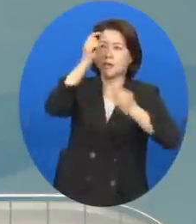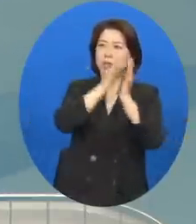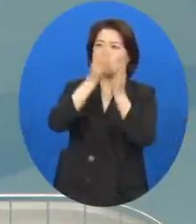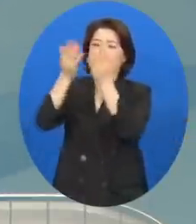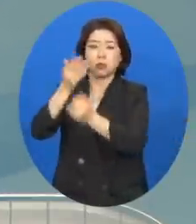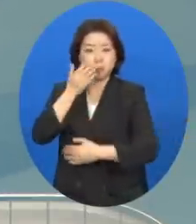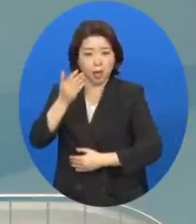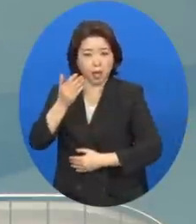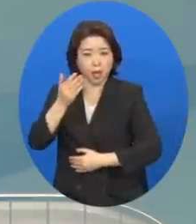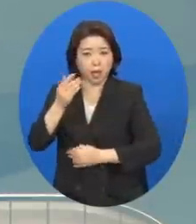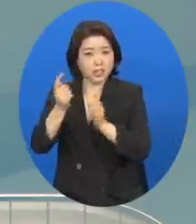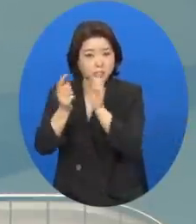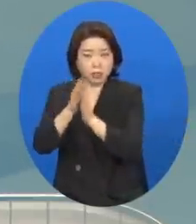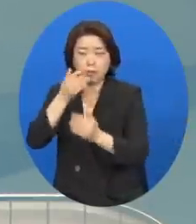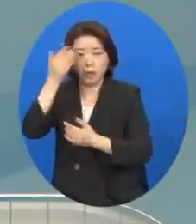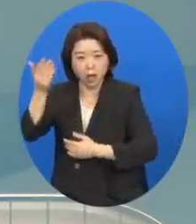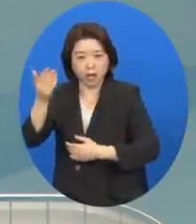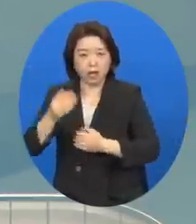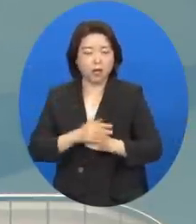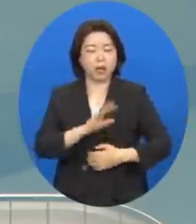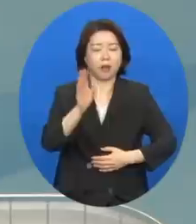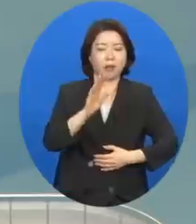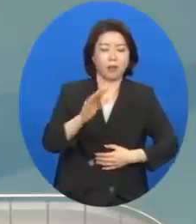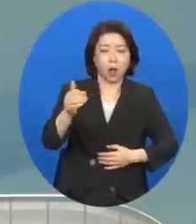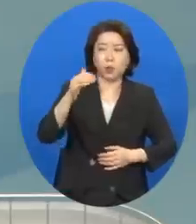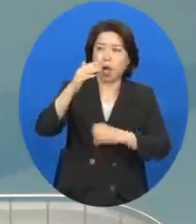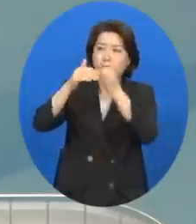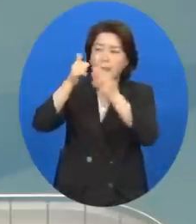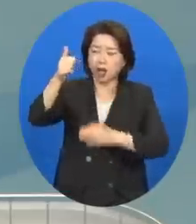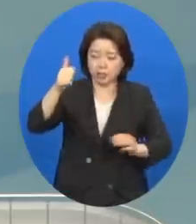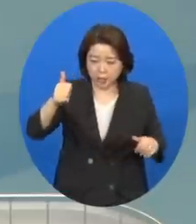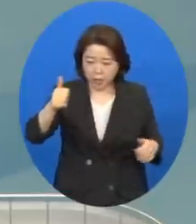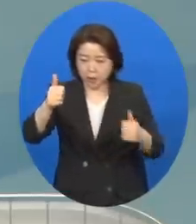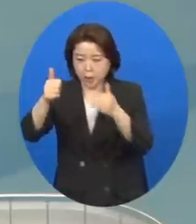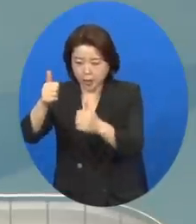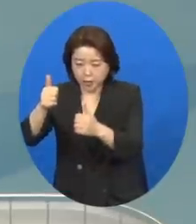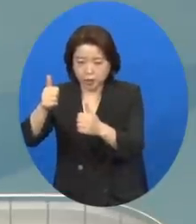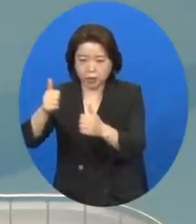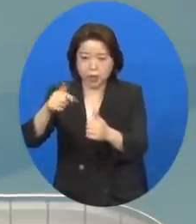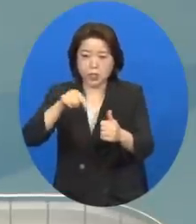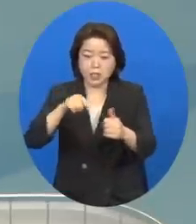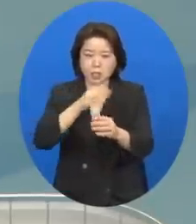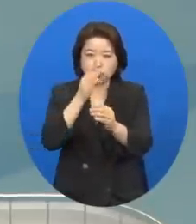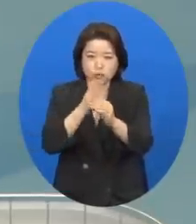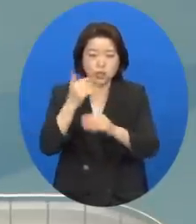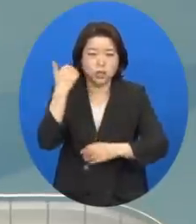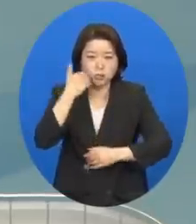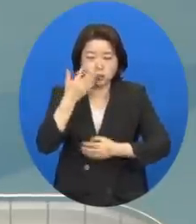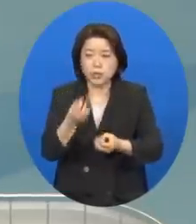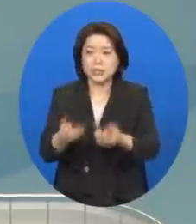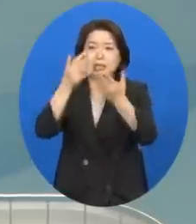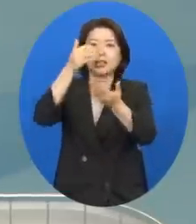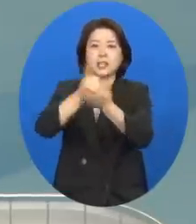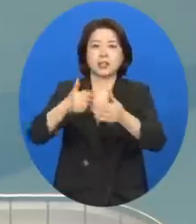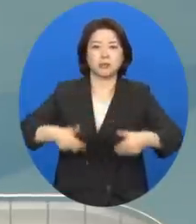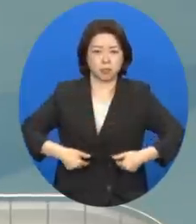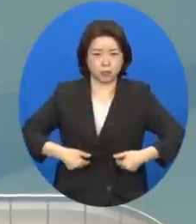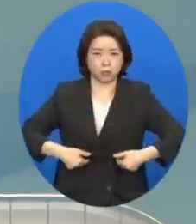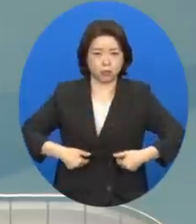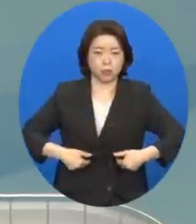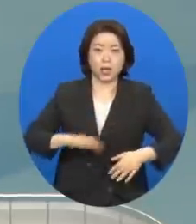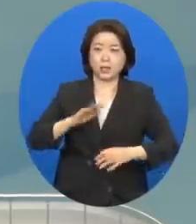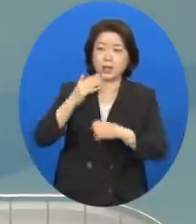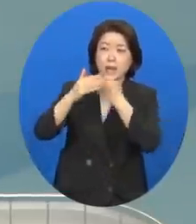있냐. 우리가 하나님께 나가려면 반드시 제사장이 필요해요. 우리가 하나님의 말씀을